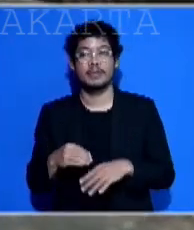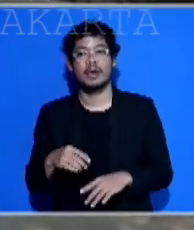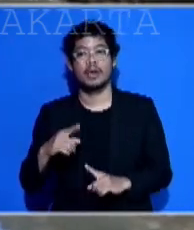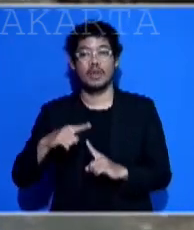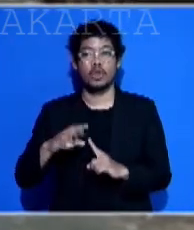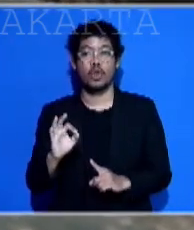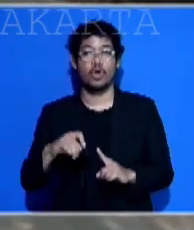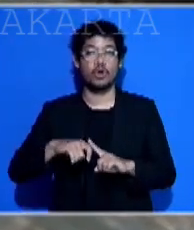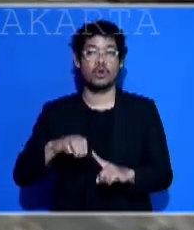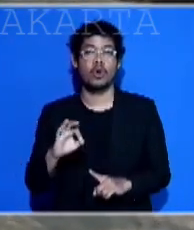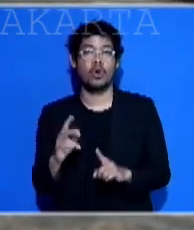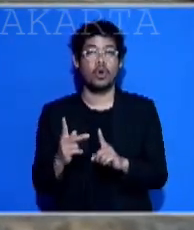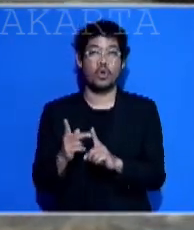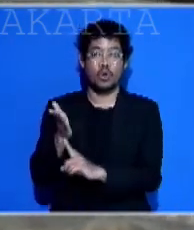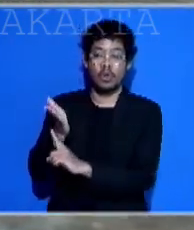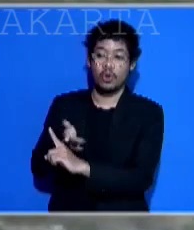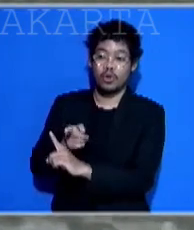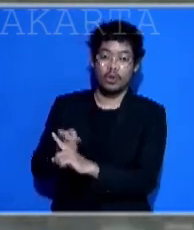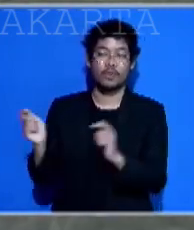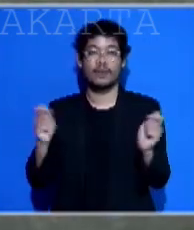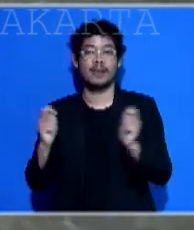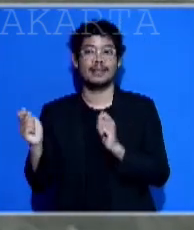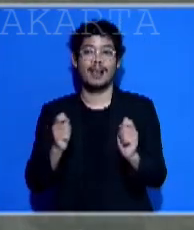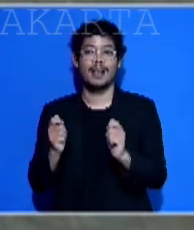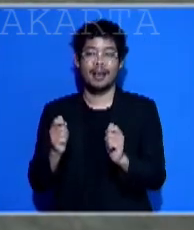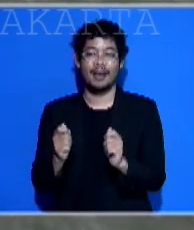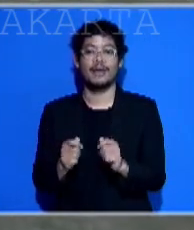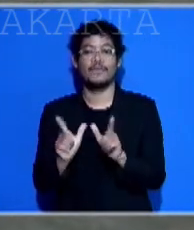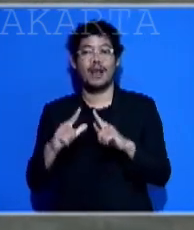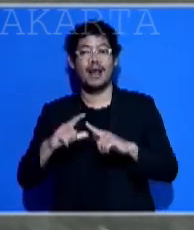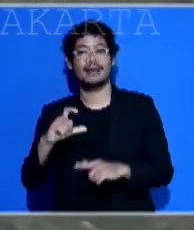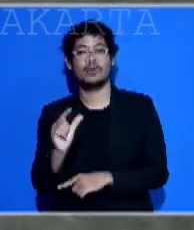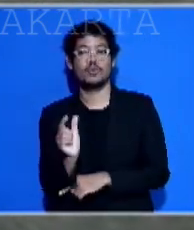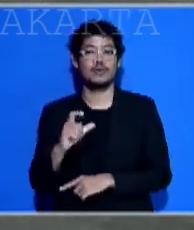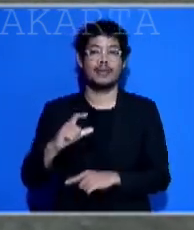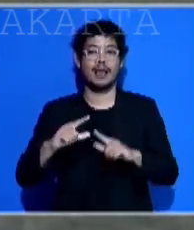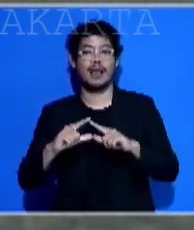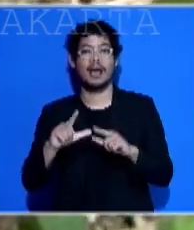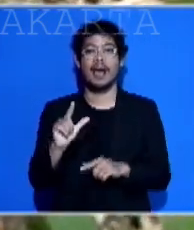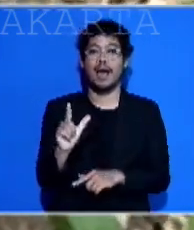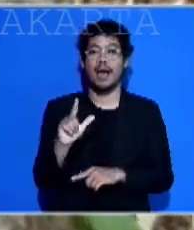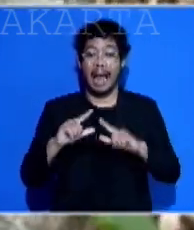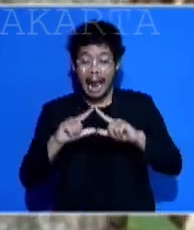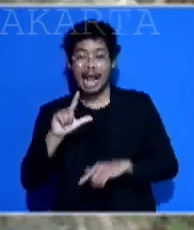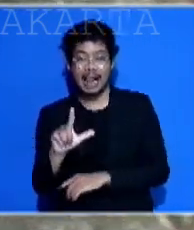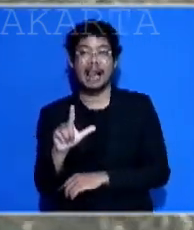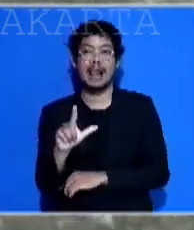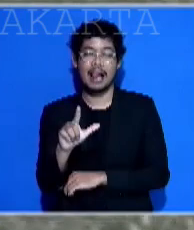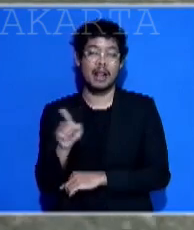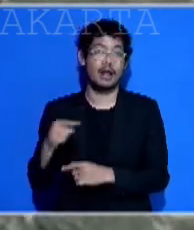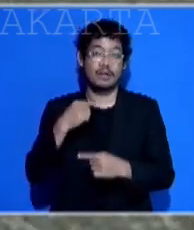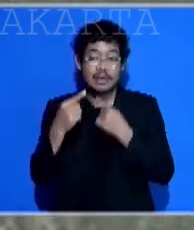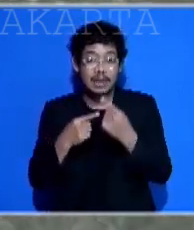utawi wayang ing setunggaling cariyos ringgit wacucal. Mboten kathah ingkang mangertosi sujarah wontenipun Watu Wayang ingkang dumunung ing papan